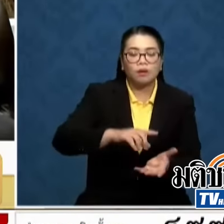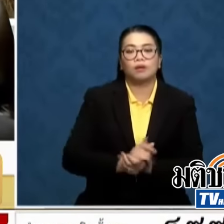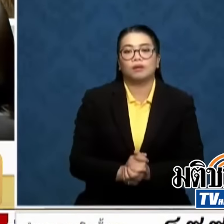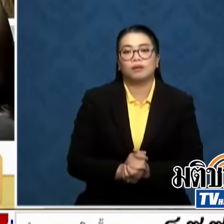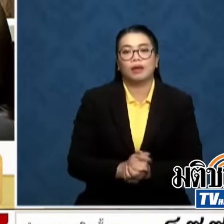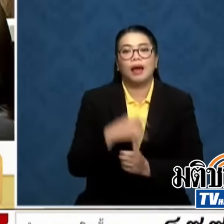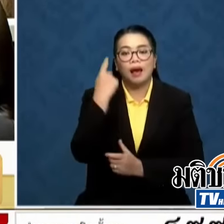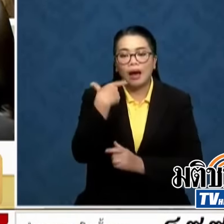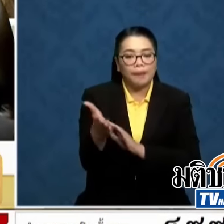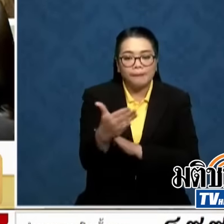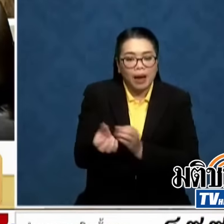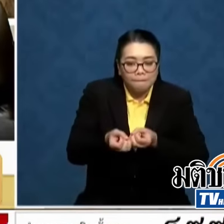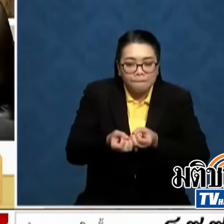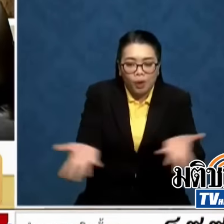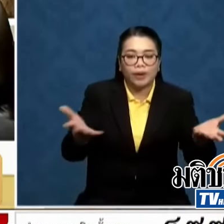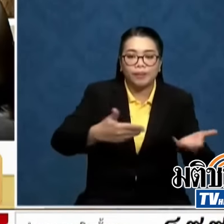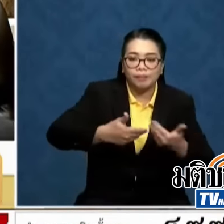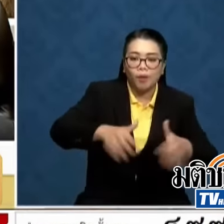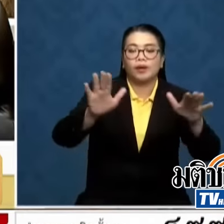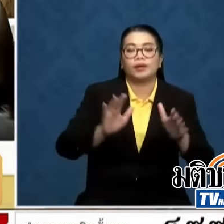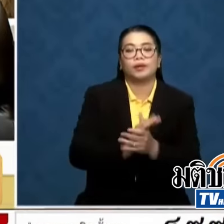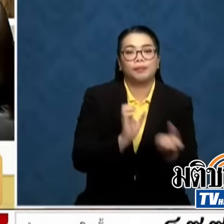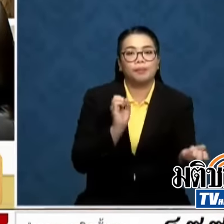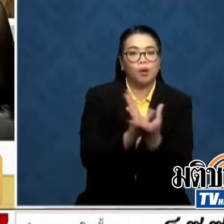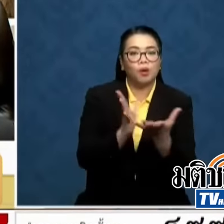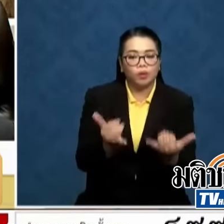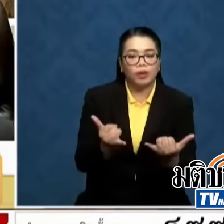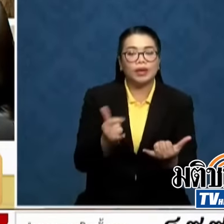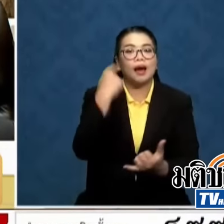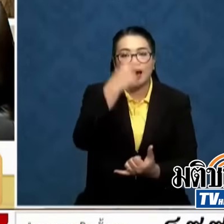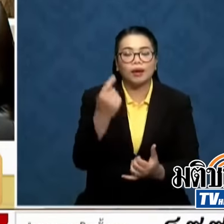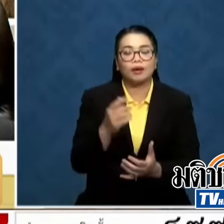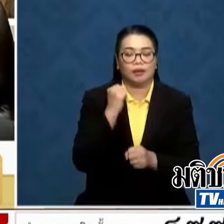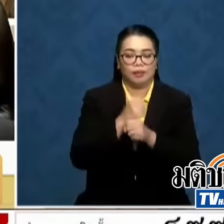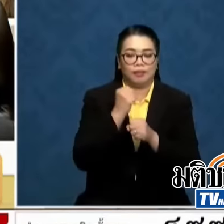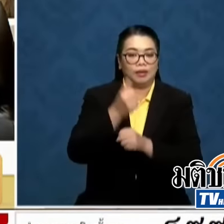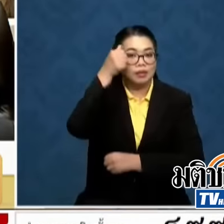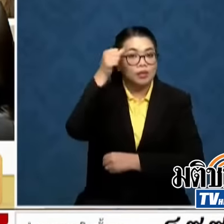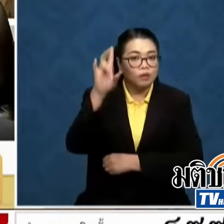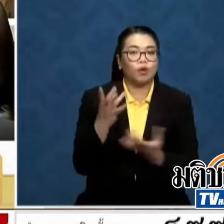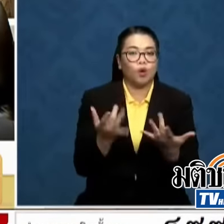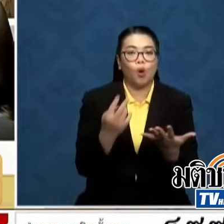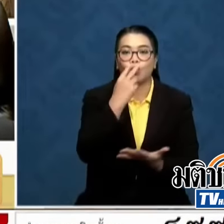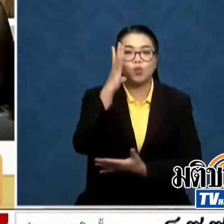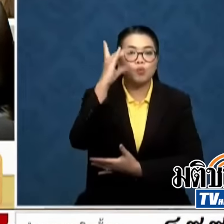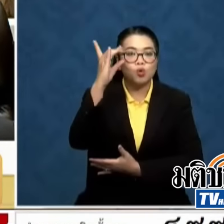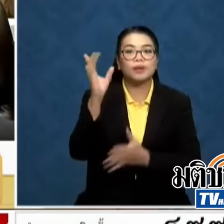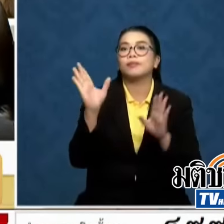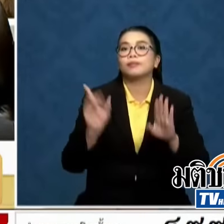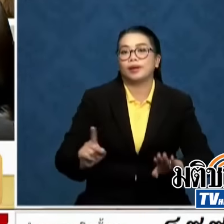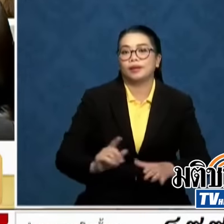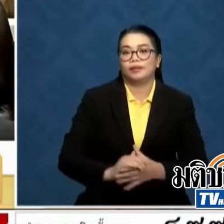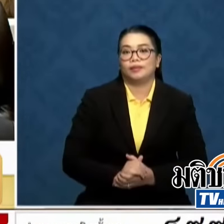ขานี่คือความต้องการและคณะทำงาน7วันผมรอดูครับวันพรุ่งนี้จะเป็นยัง